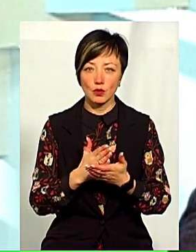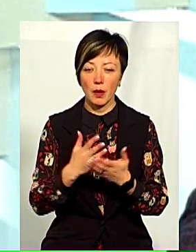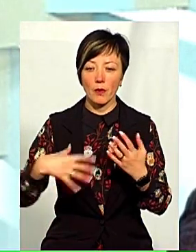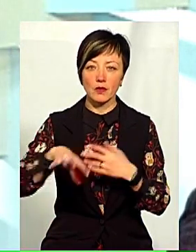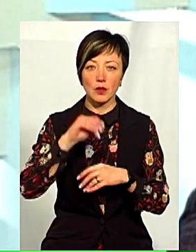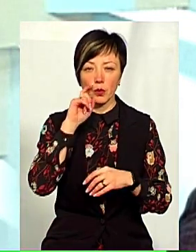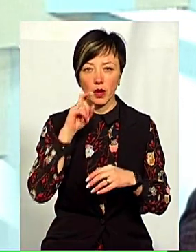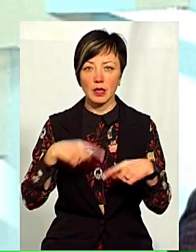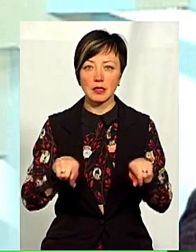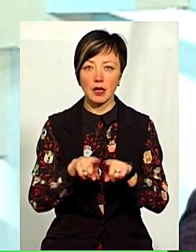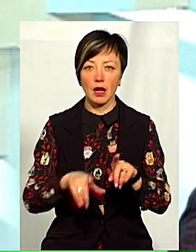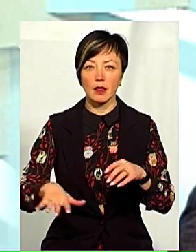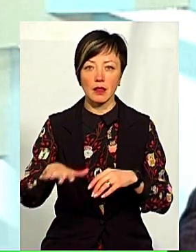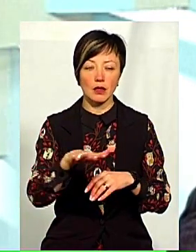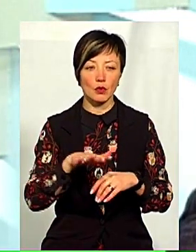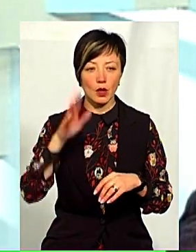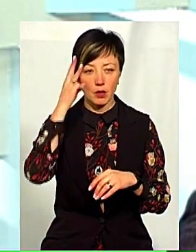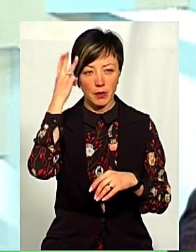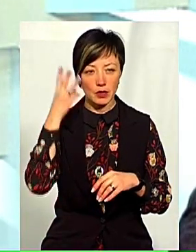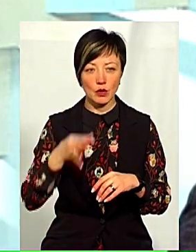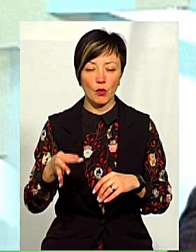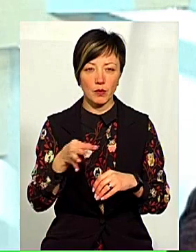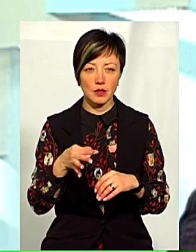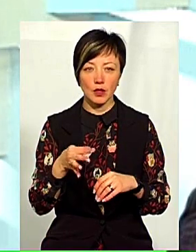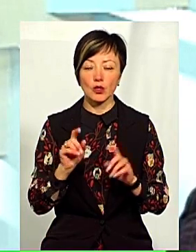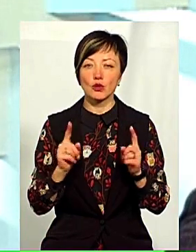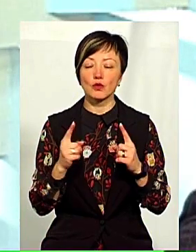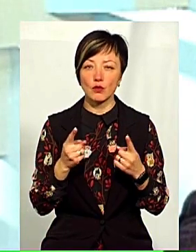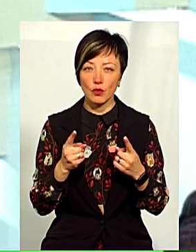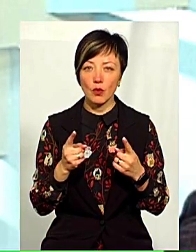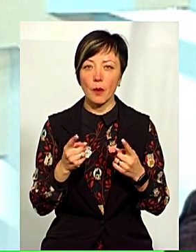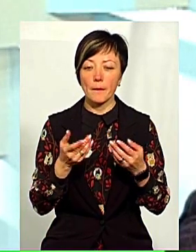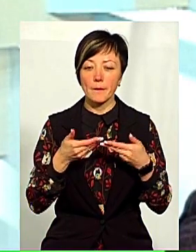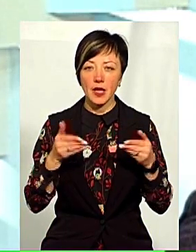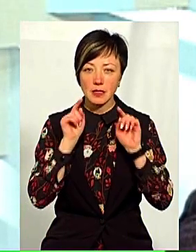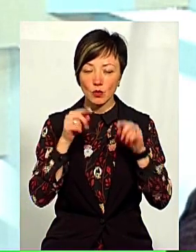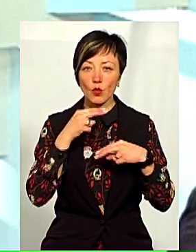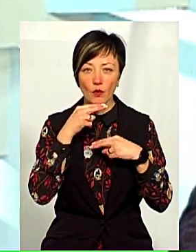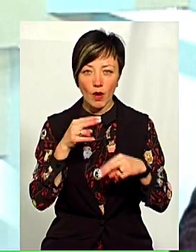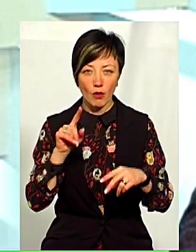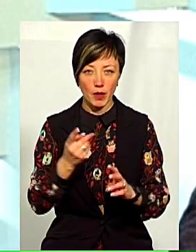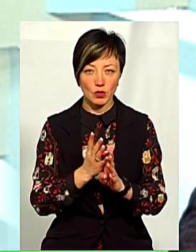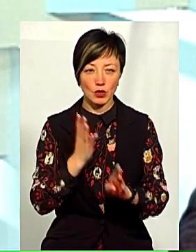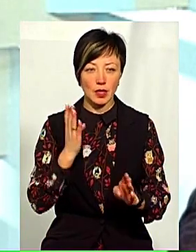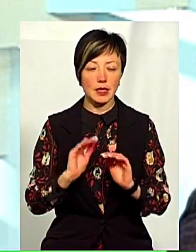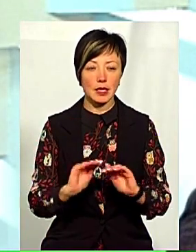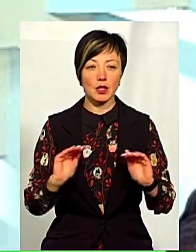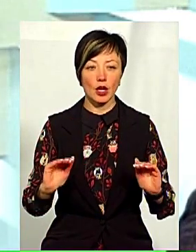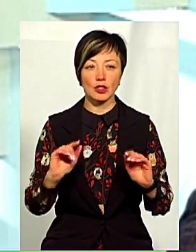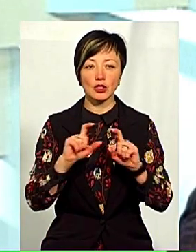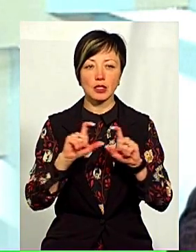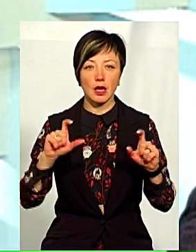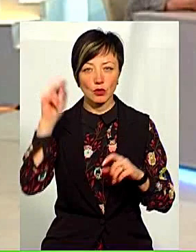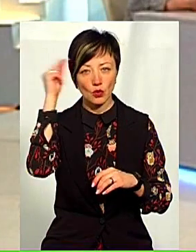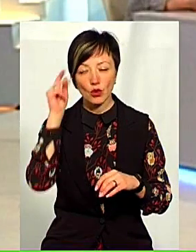всій Україні, так і на території Хмельницької області. Чому ми звернули увагу в першу чергу на дитячі дошкільні шкільні